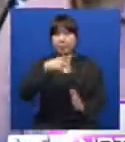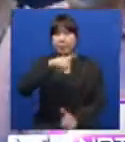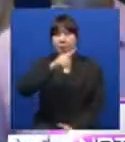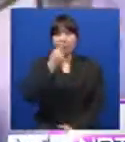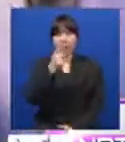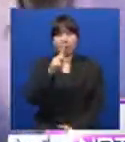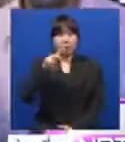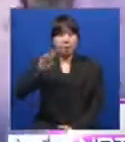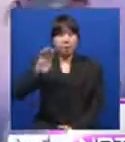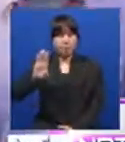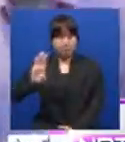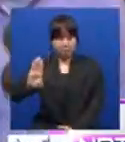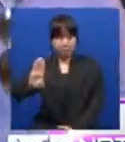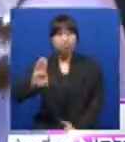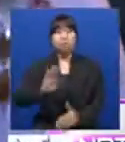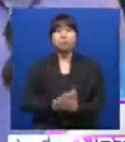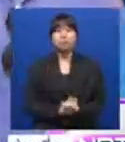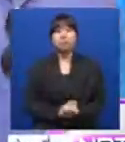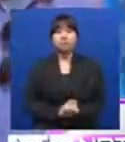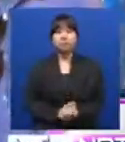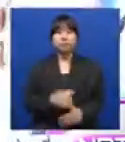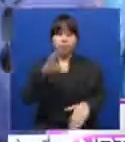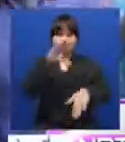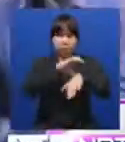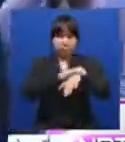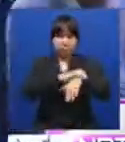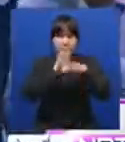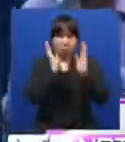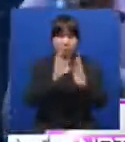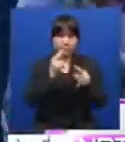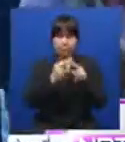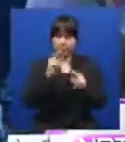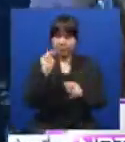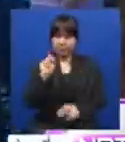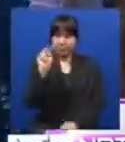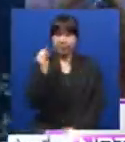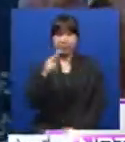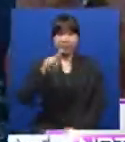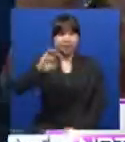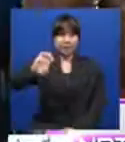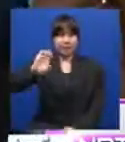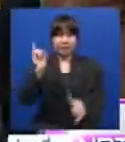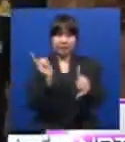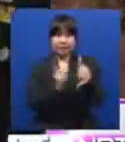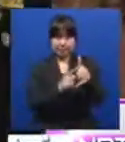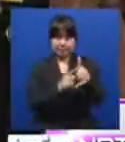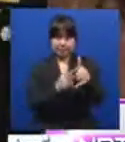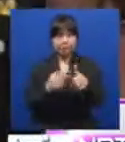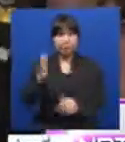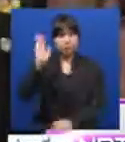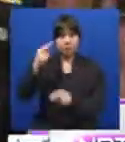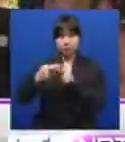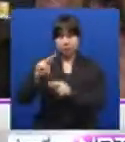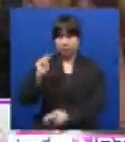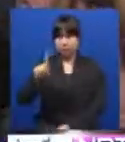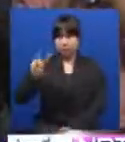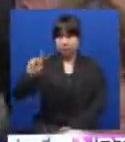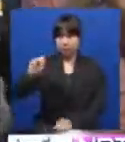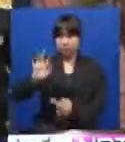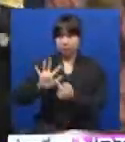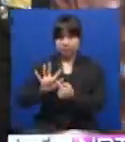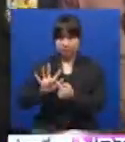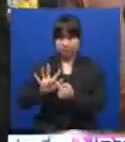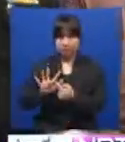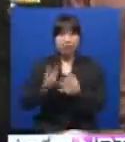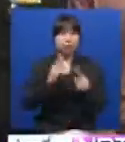คุ้มครองผู้บริโภคหรือปลอกคอควบคุมตัวนายนทีละโรจนพงศ์พร้อมด้วยนายธนาวงศ์คำและนาย